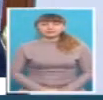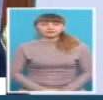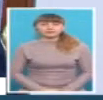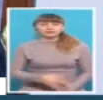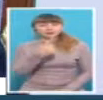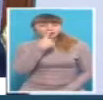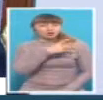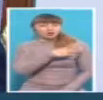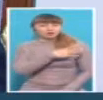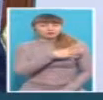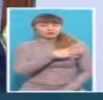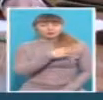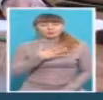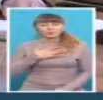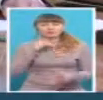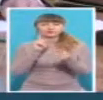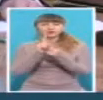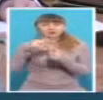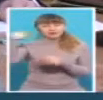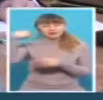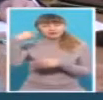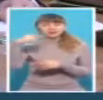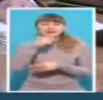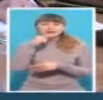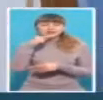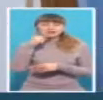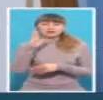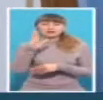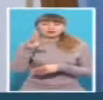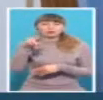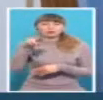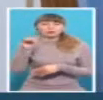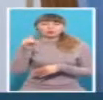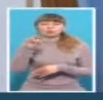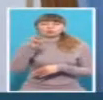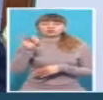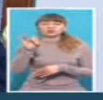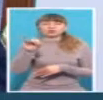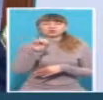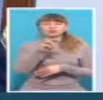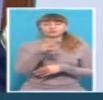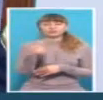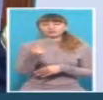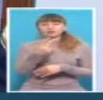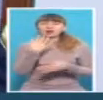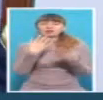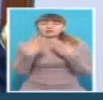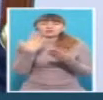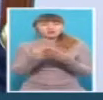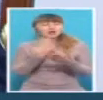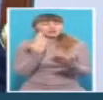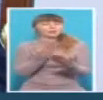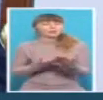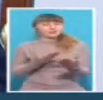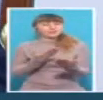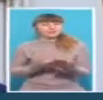біздің көршіміз, арамызда ешқандай саяси, экономикалық, мәдени кедергілер болған емес. Жыл сайын бірнеше мәрте кездесіп, ойымызды ашық айтамыз. Бұл